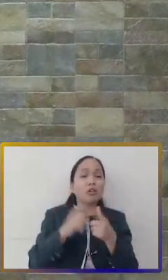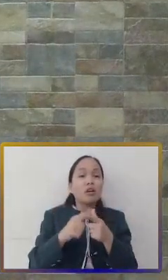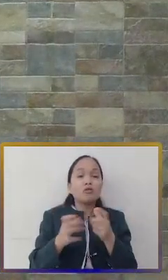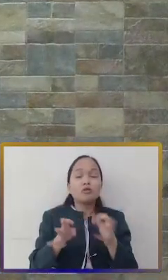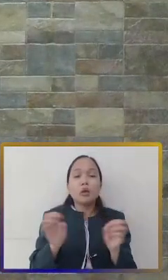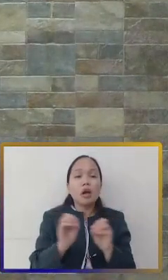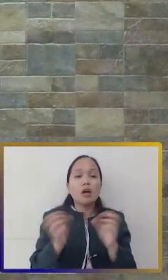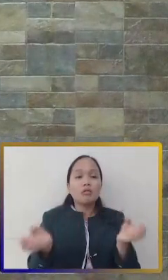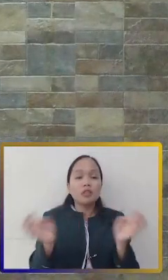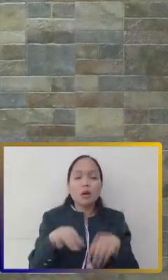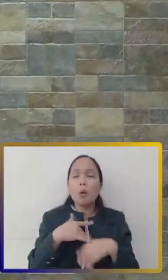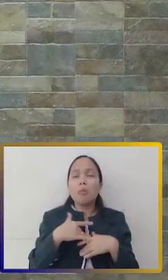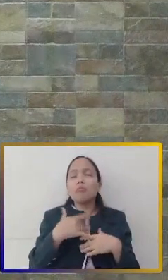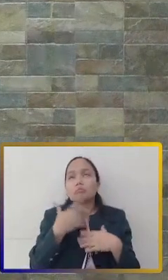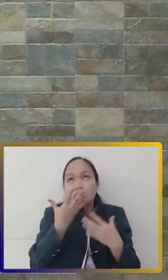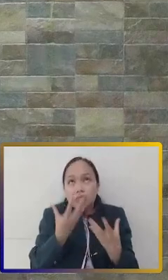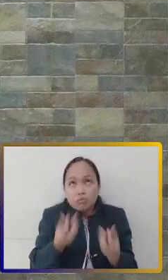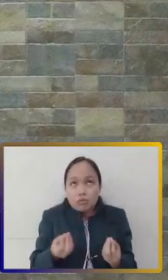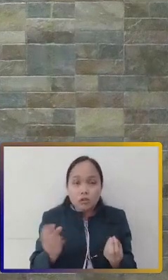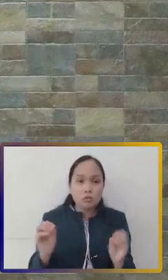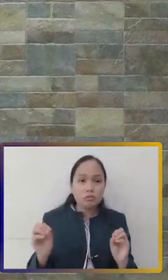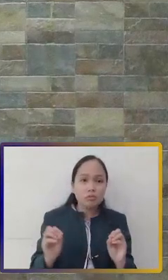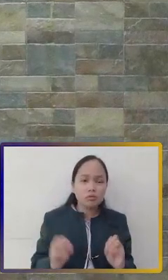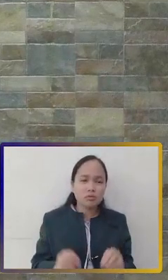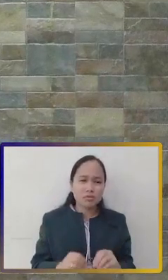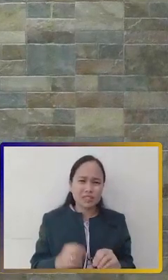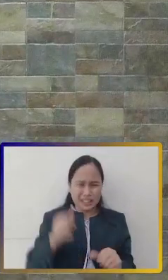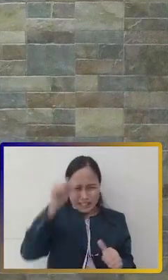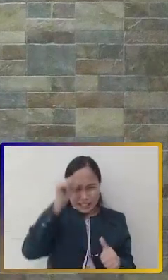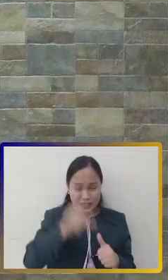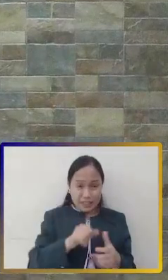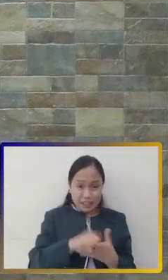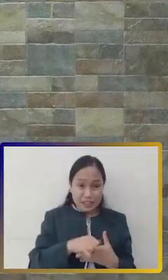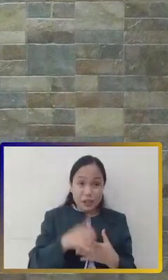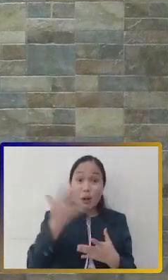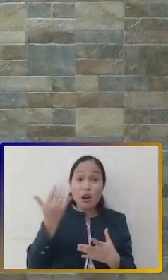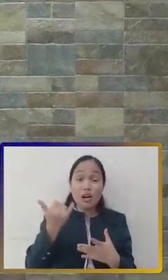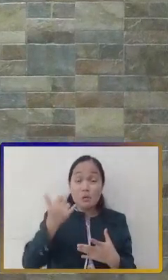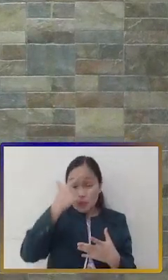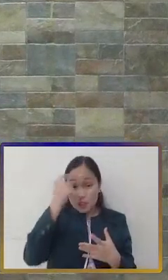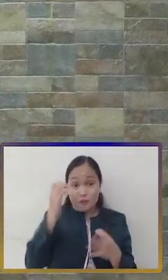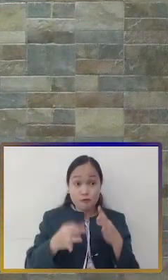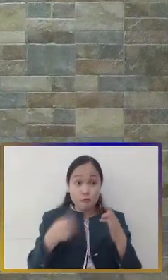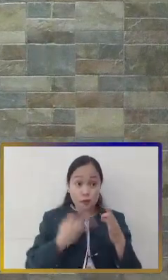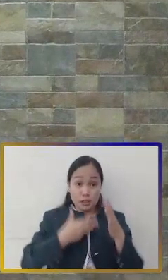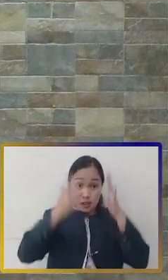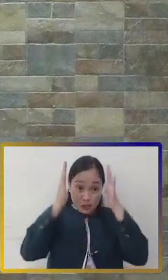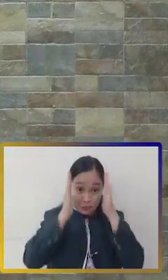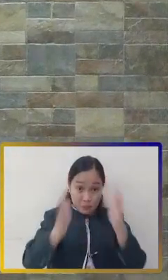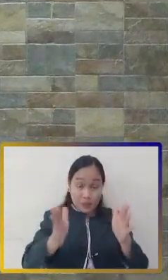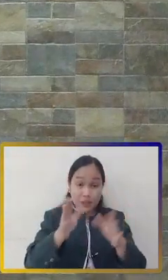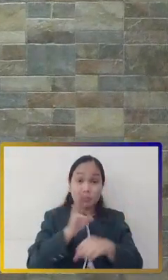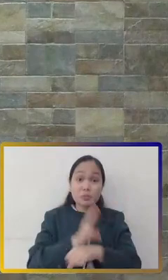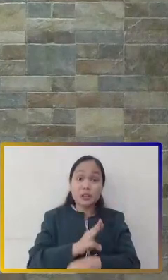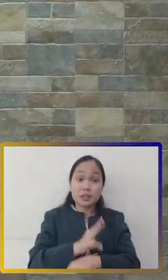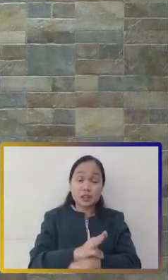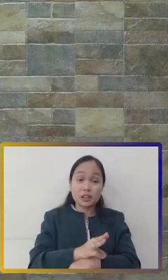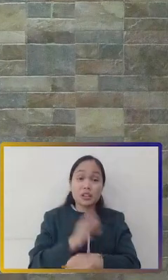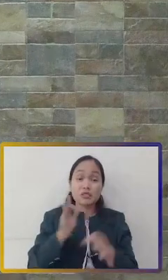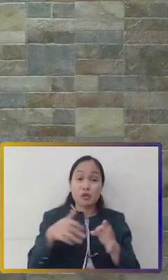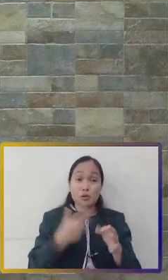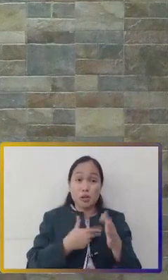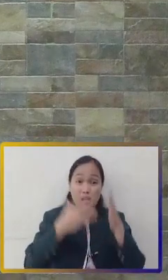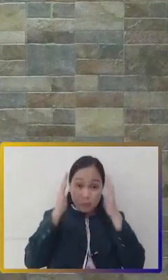ulit. You see, naalala niyo po ba yun mga kapatid? It's because when we pay attention to the ministries, when we pay attention